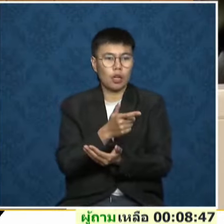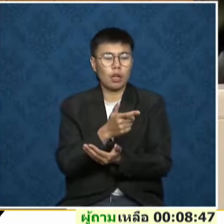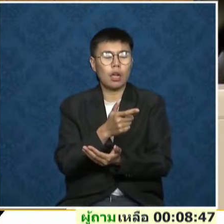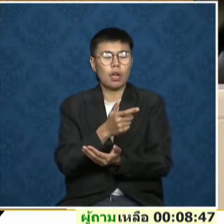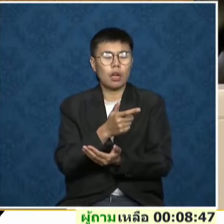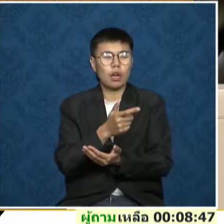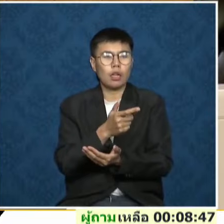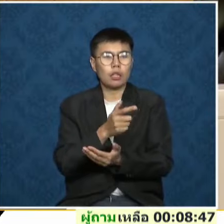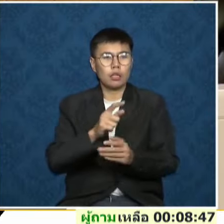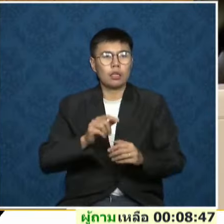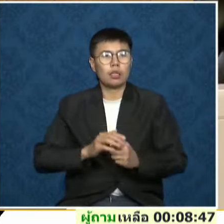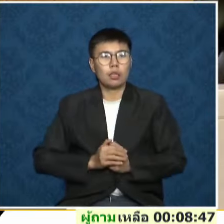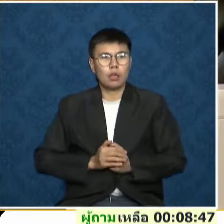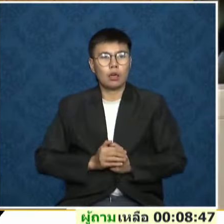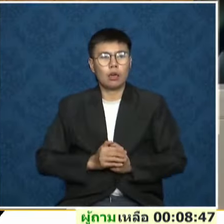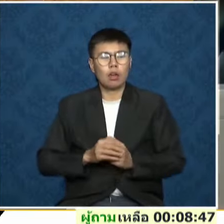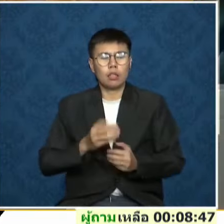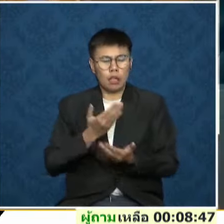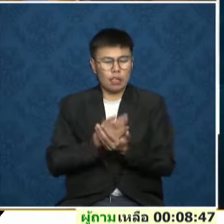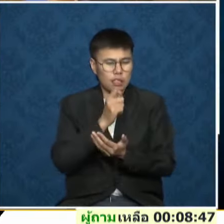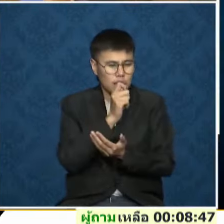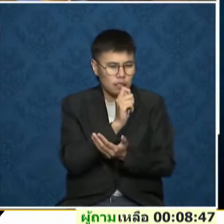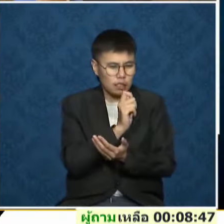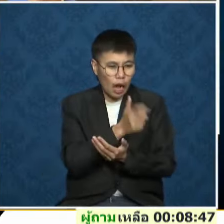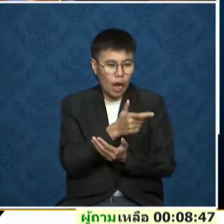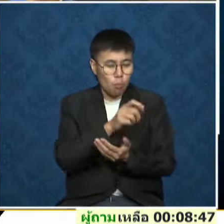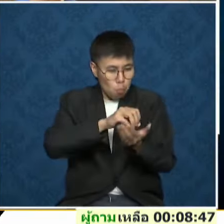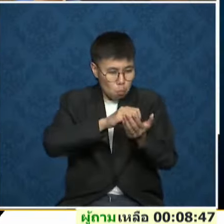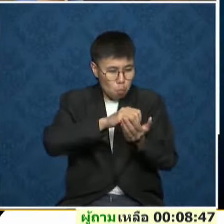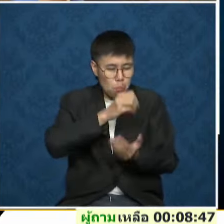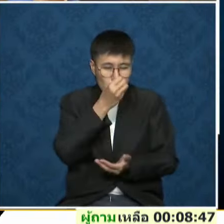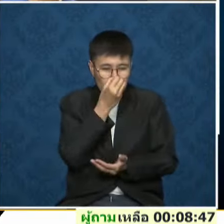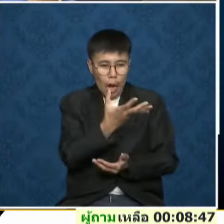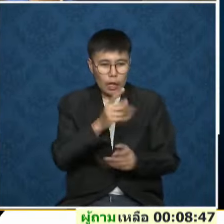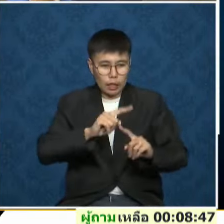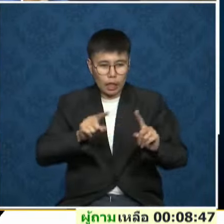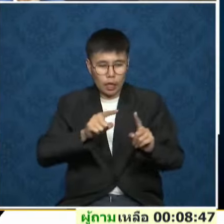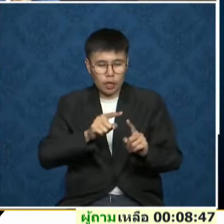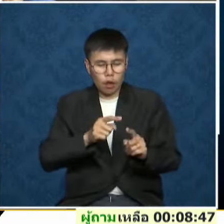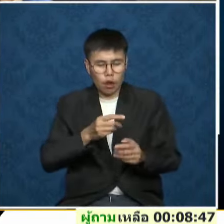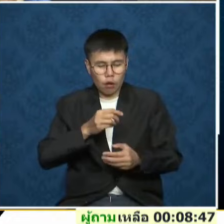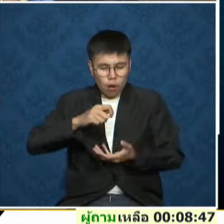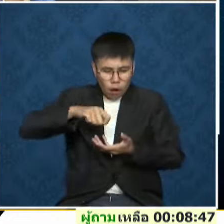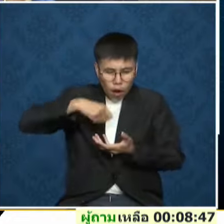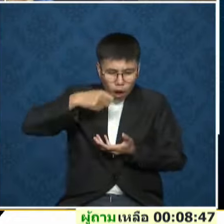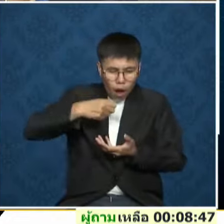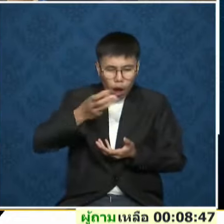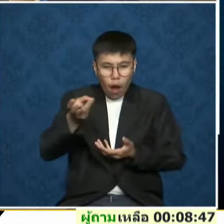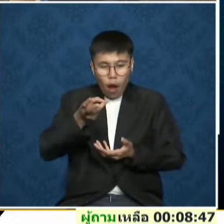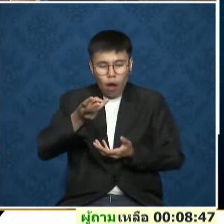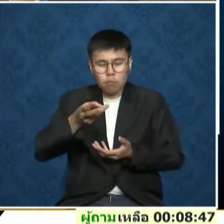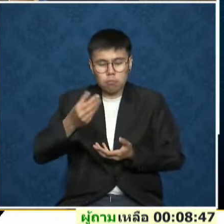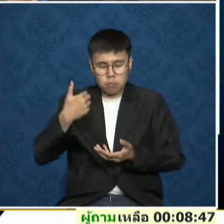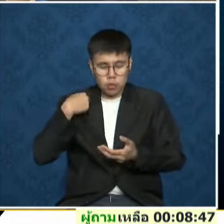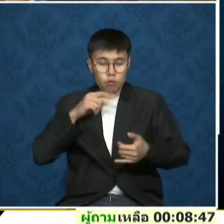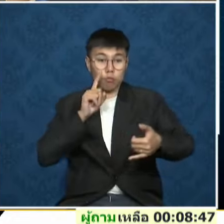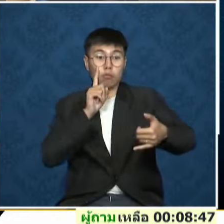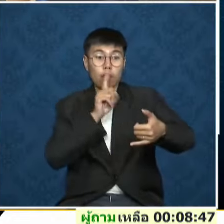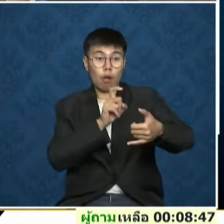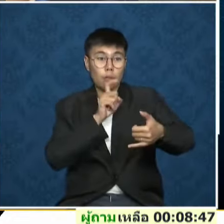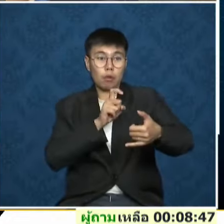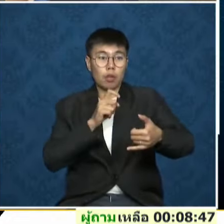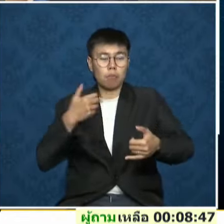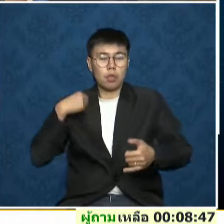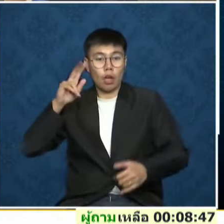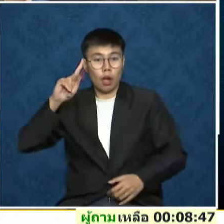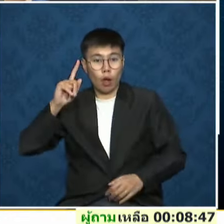ซึ่งอันนี้ขออนุญาตที่จะนำเรียนเรื่องนี้นิดนึงนะฮะว่าการสืบสวนเนี่ยแน่นอนครับตั้งแต่เริ่มเป็นข่าวตั้